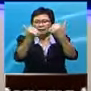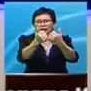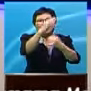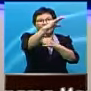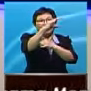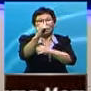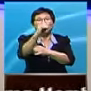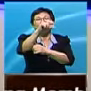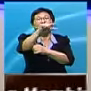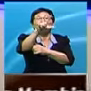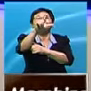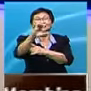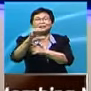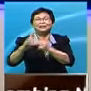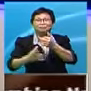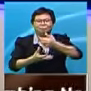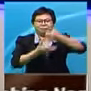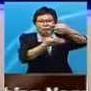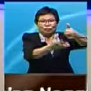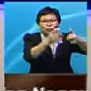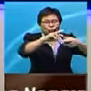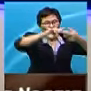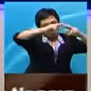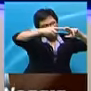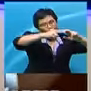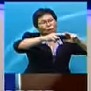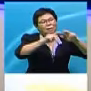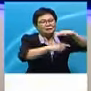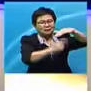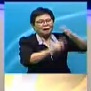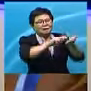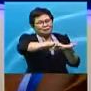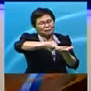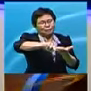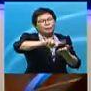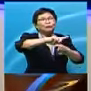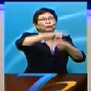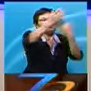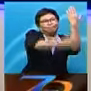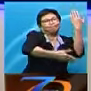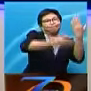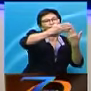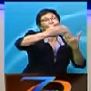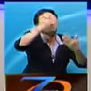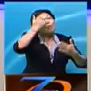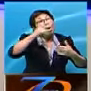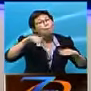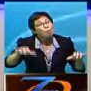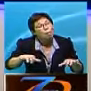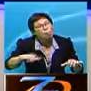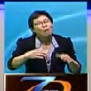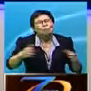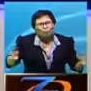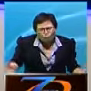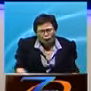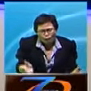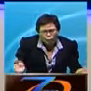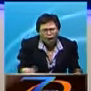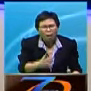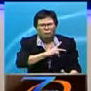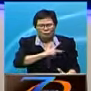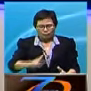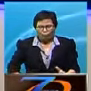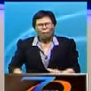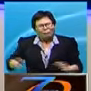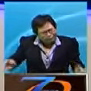syarikat berkaitan kerajaan GLC bagi membaik pulih tabika kemas di seluruh negara. Ini dilakukan melalui inisiatif kementerian